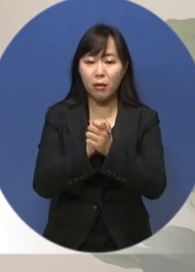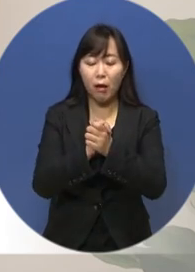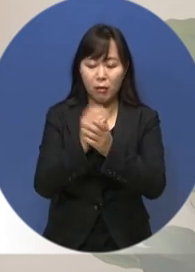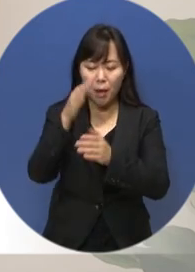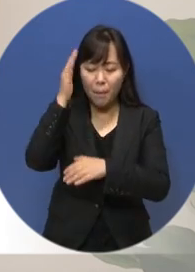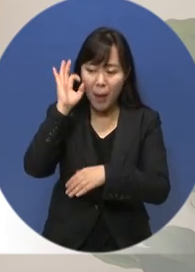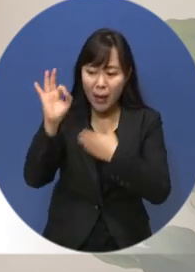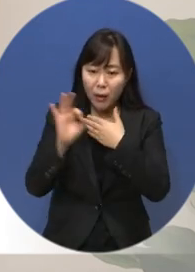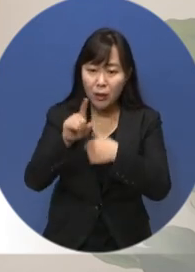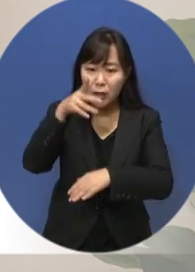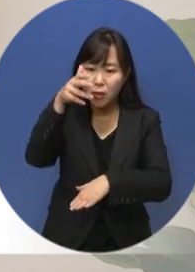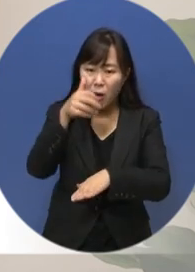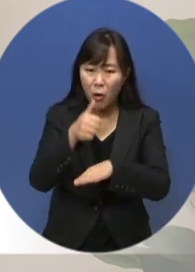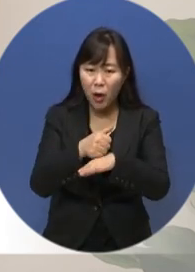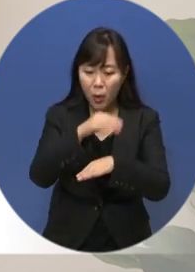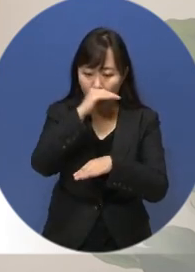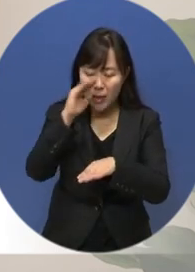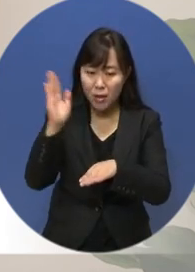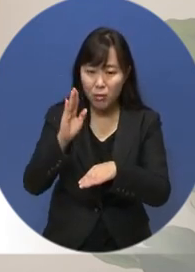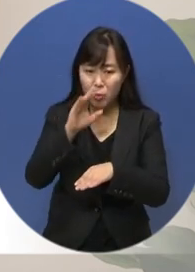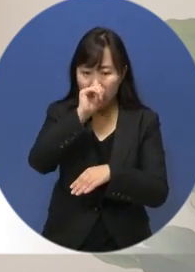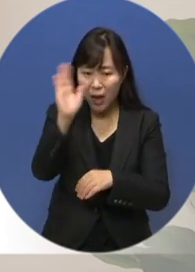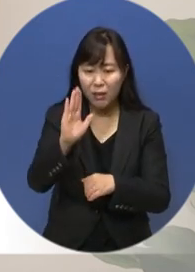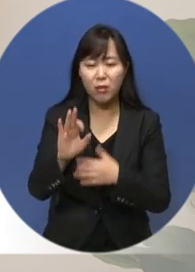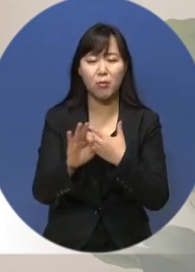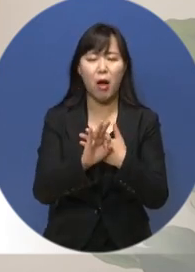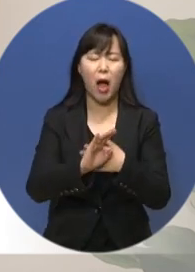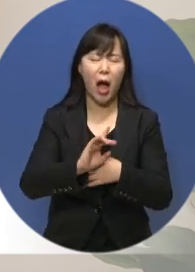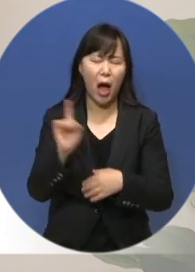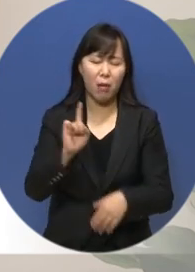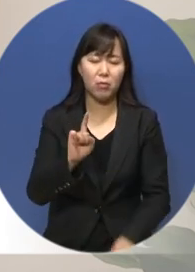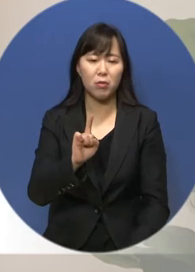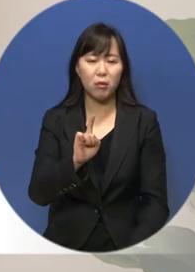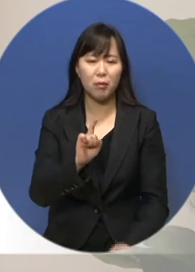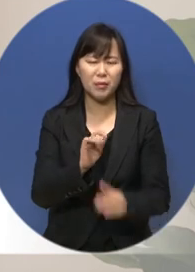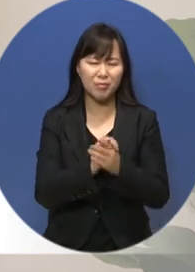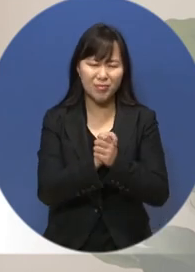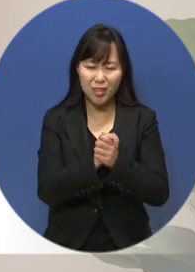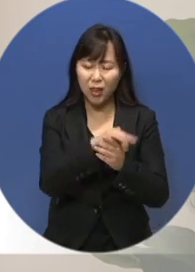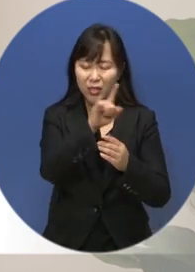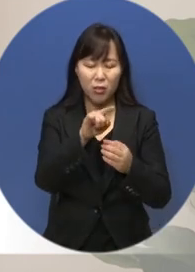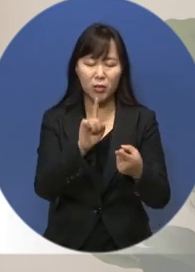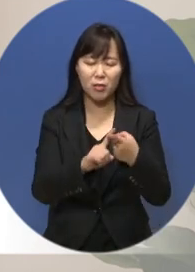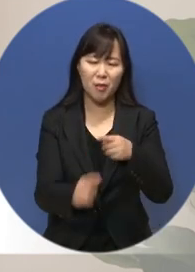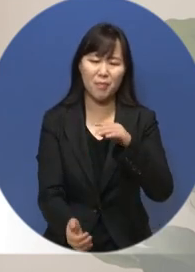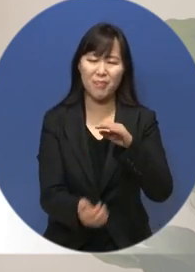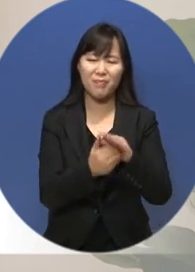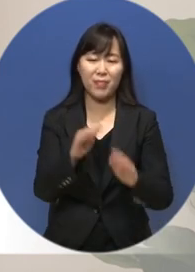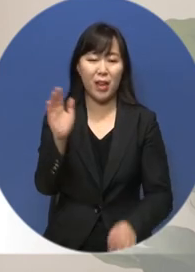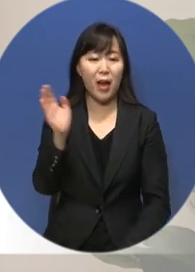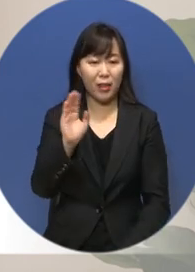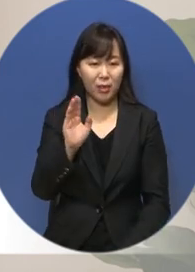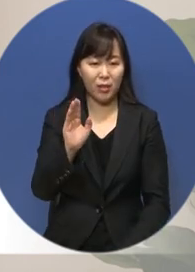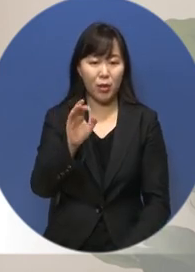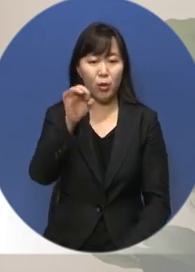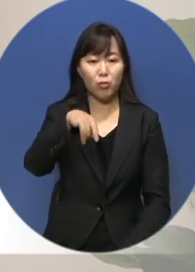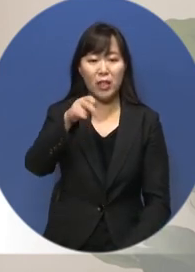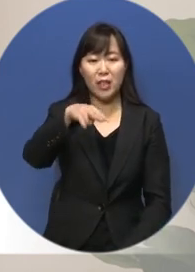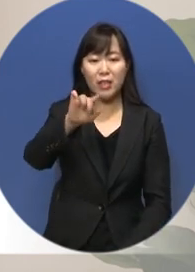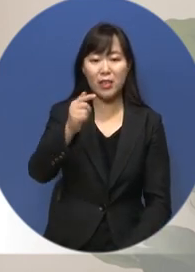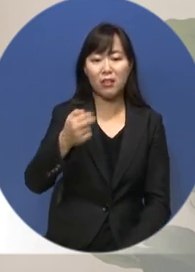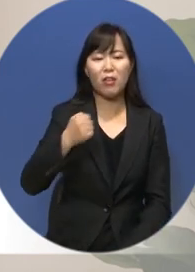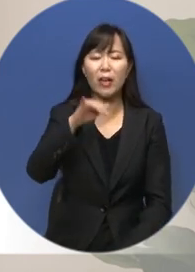만약 그 결과가 바람직하지 않는 일이라면 아무리 발언을 한들 그 기도는 이루어지지 않는